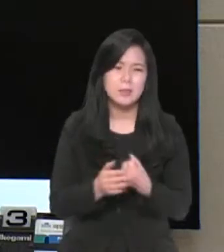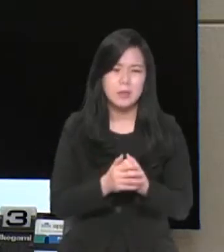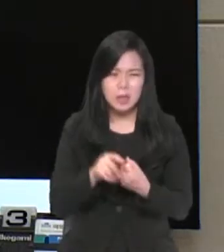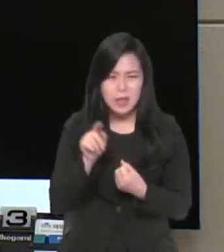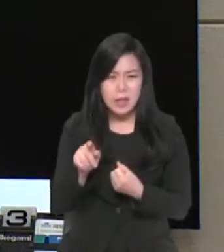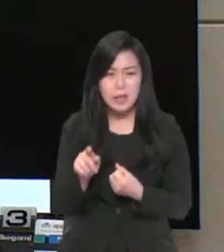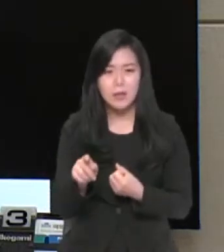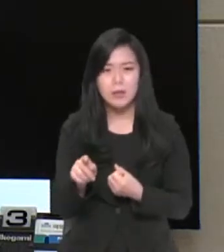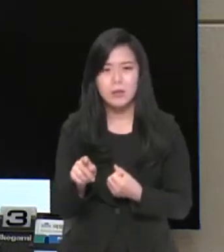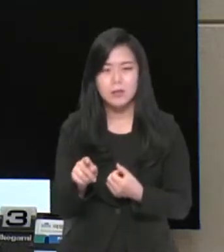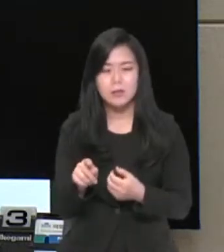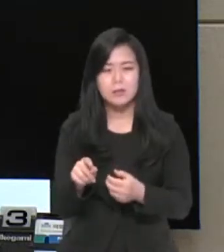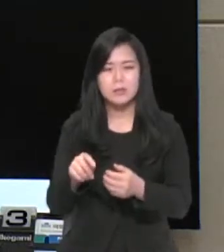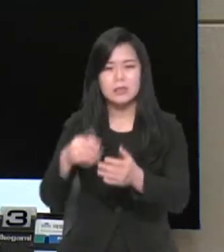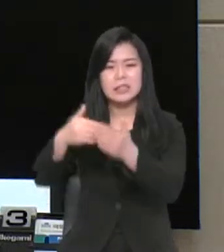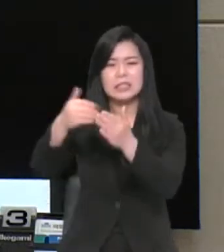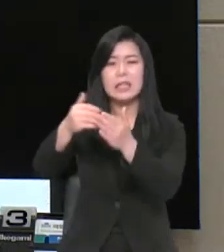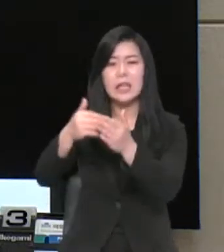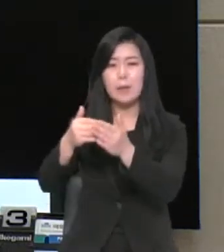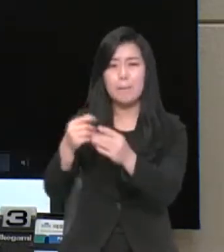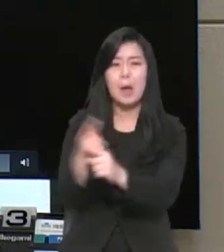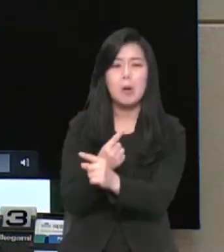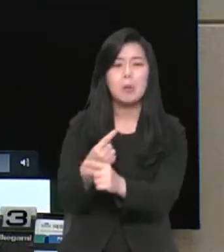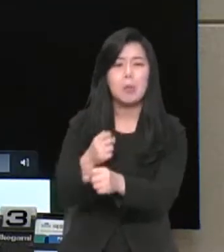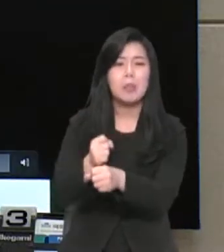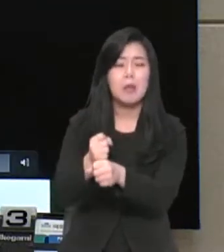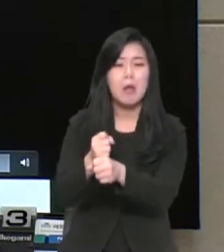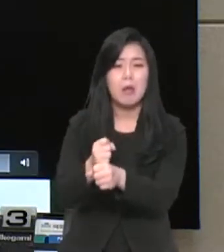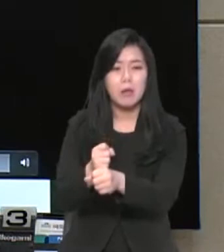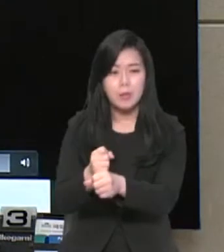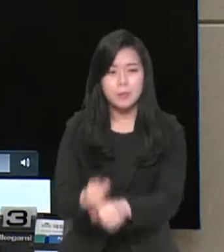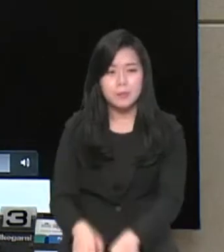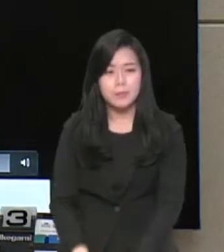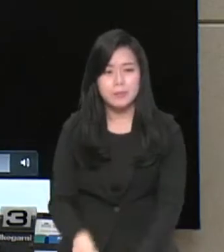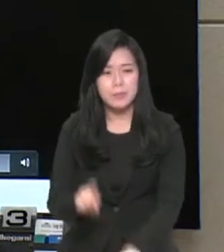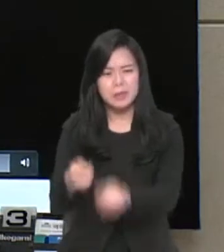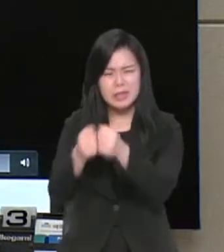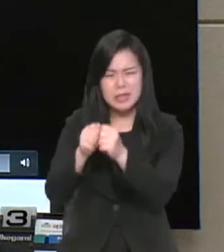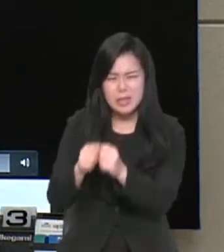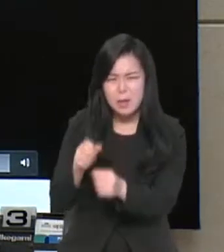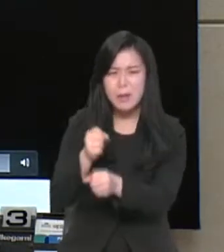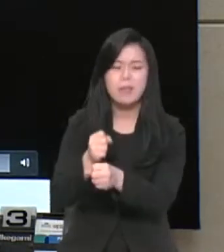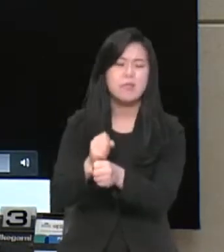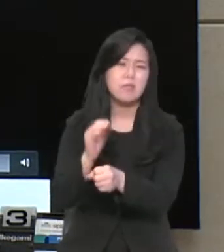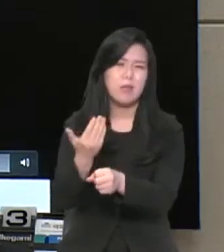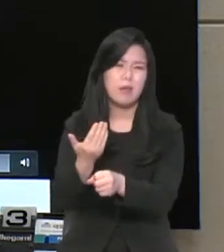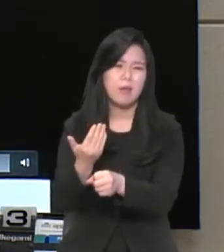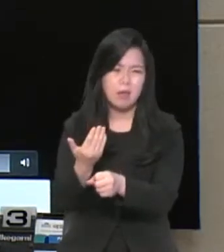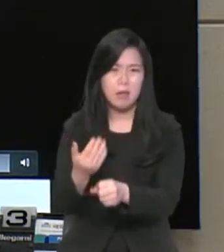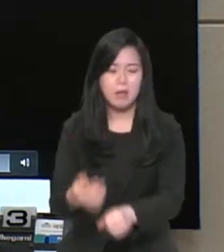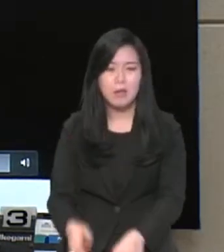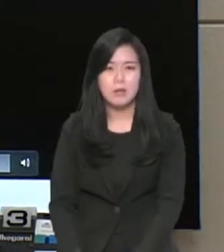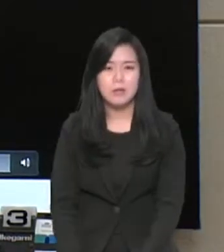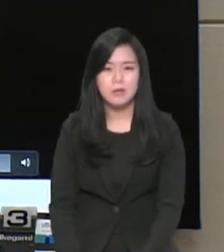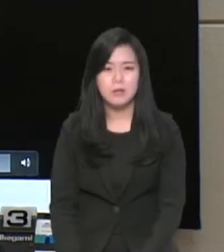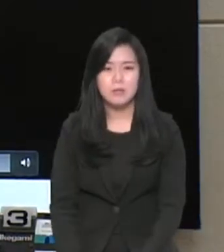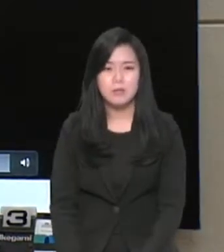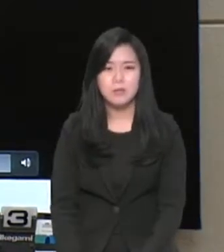형님네도 그 뭐 앞에 로고를 찍어야 된다. 로고 찍고 그거 디테일하게 만들어야지. 아니면 이거 승부가 안